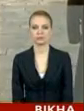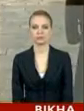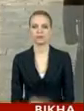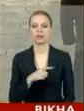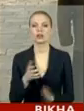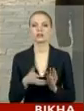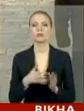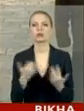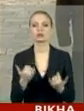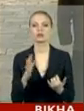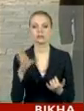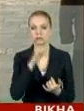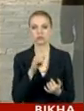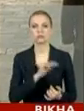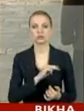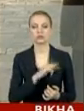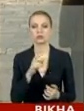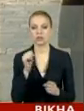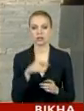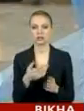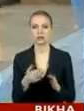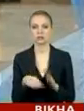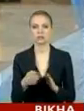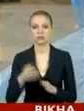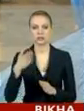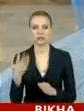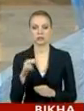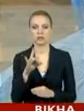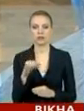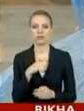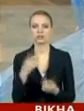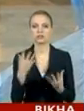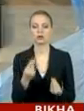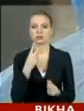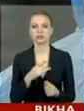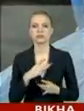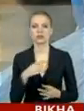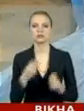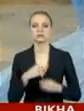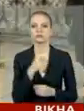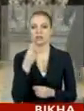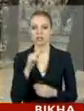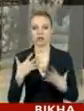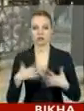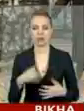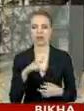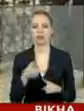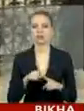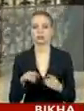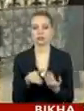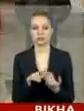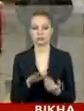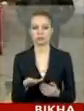Жебрак Леонід сьогодні працює на звичному місці під стінами лаври. З нагоди свята одягнув найкраще вбрання. Але це не